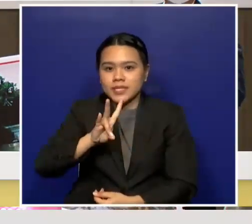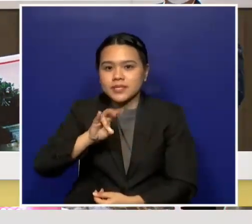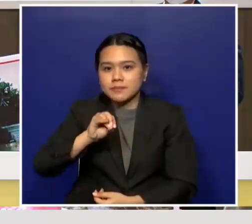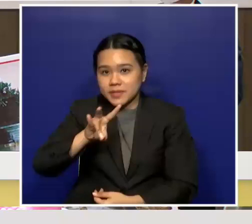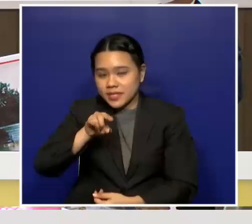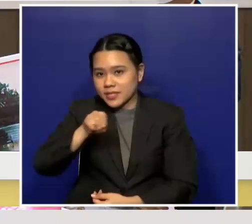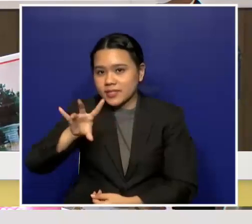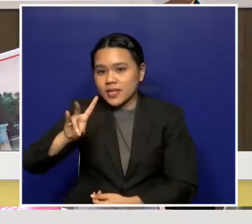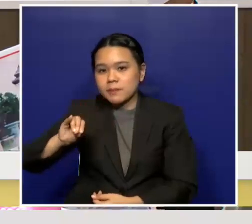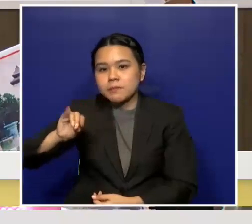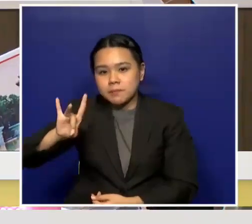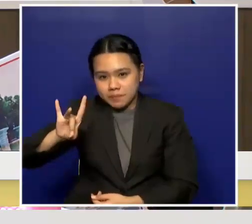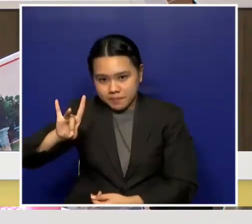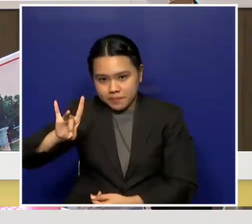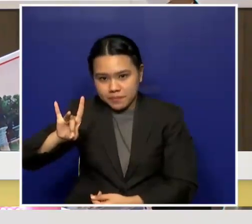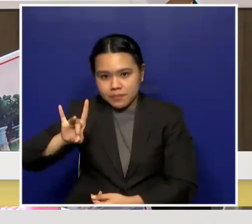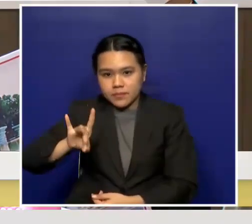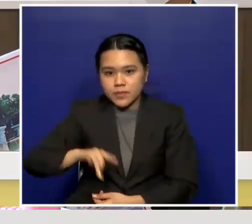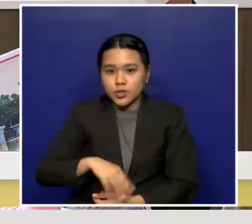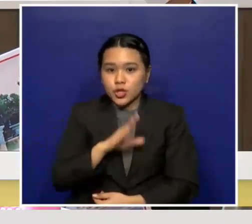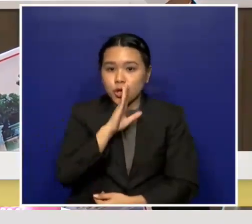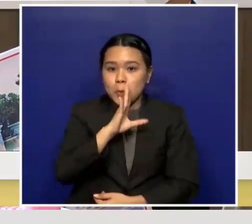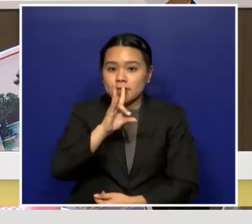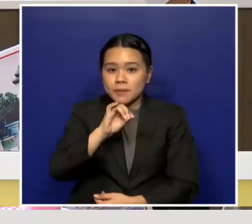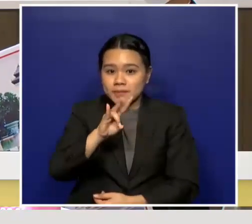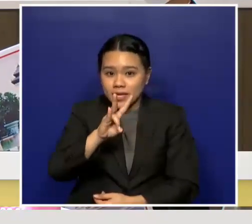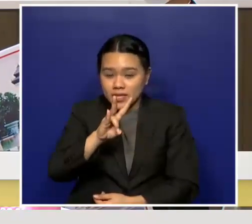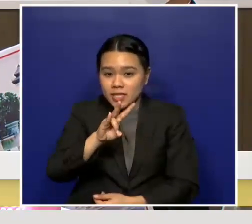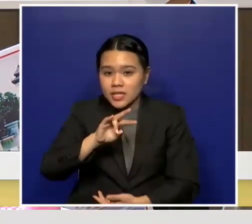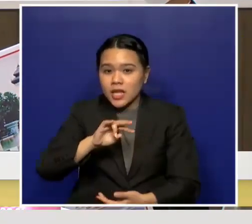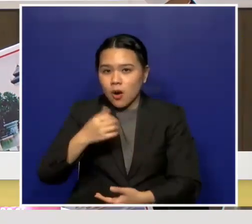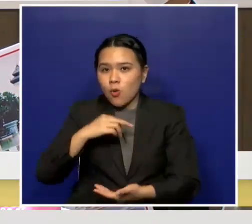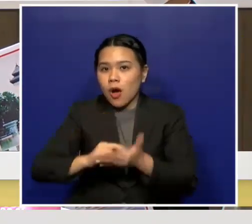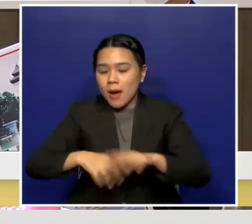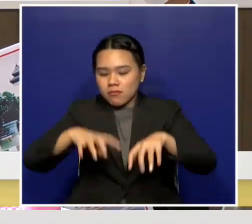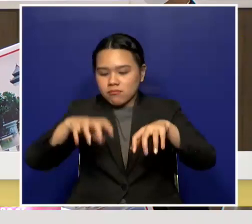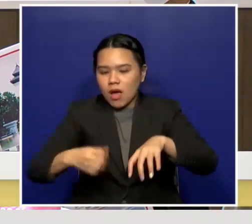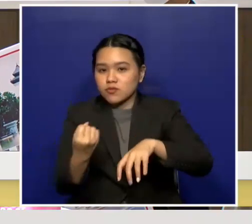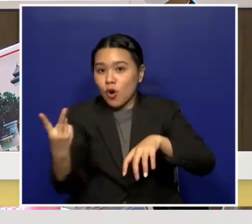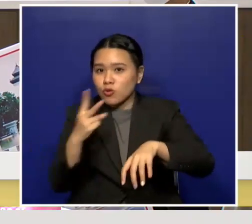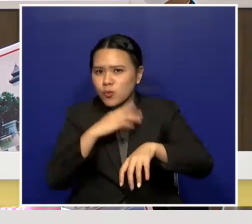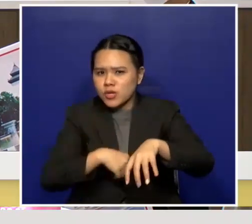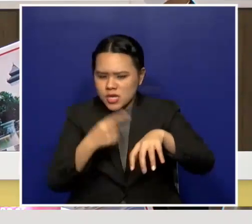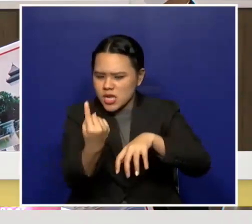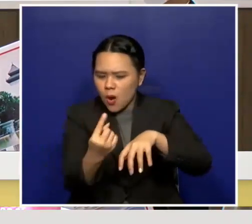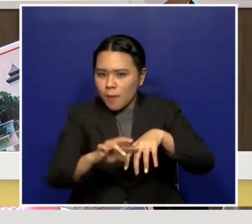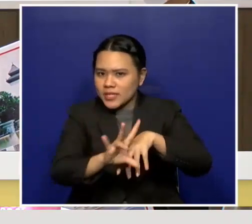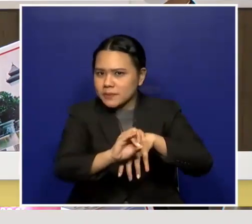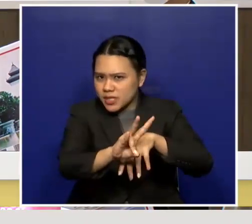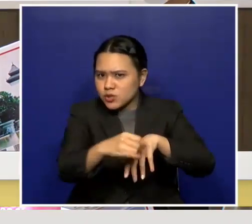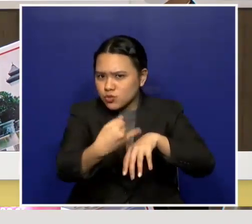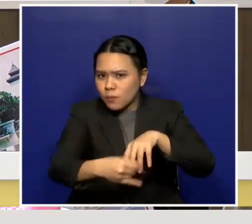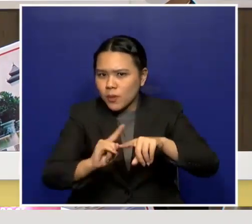115/77-78 ถ้าหลังเดียวมันก็ต้อง774นี่เป็นสองหลังนี่เห็นไหมมี78ด้วยเนี่ยกลัวเห็นไม่ชัดนะครับ